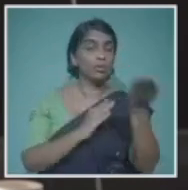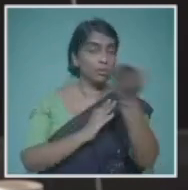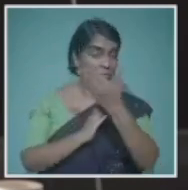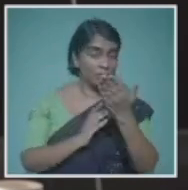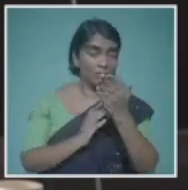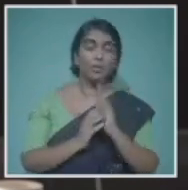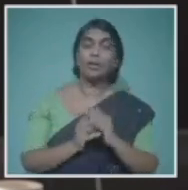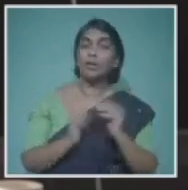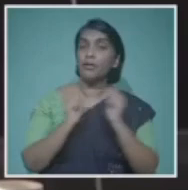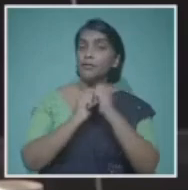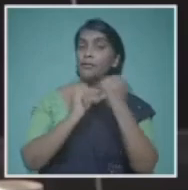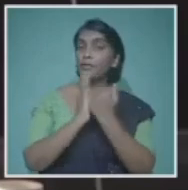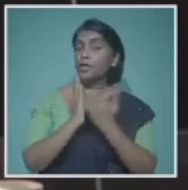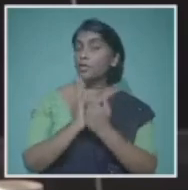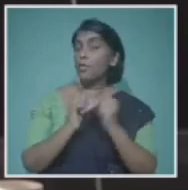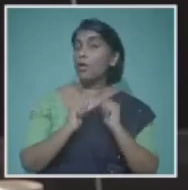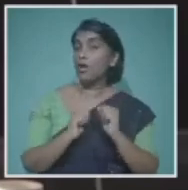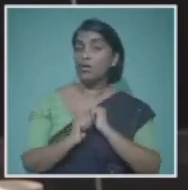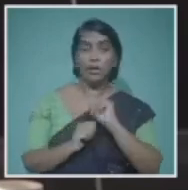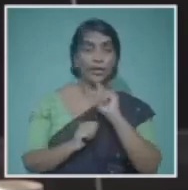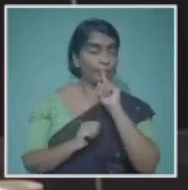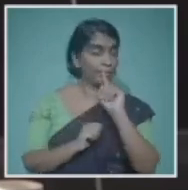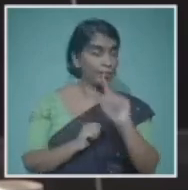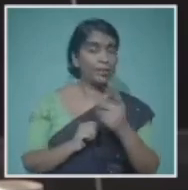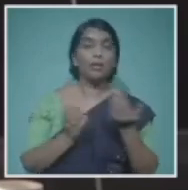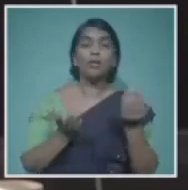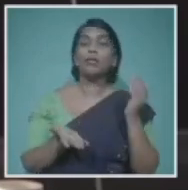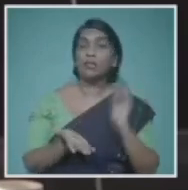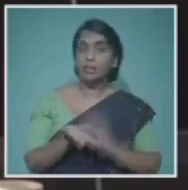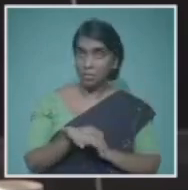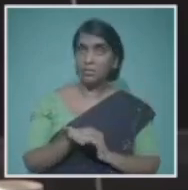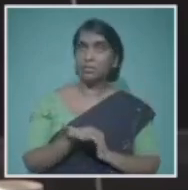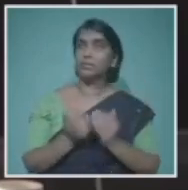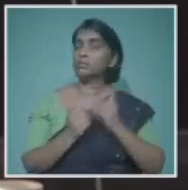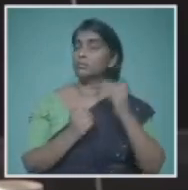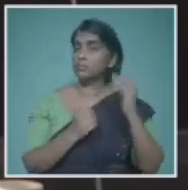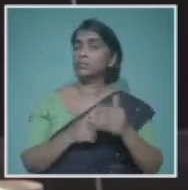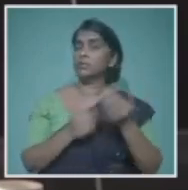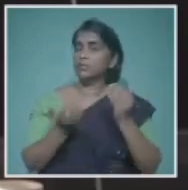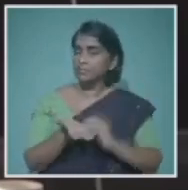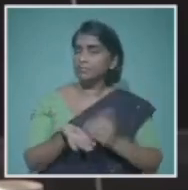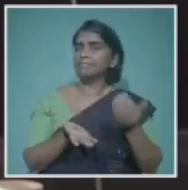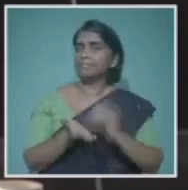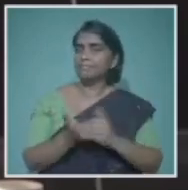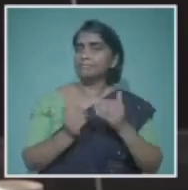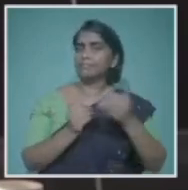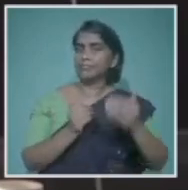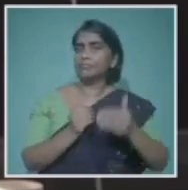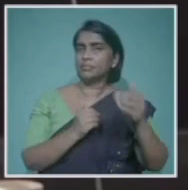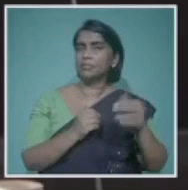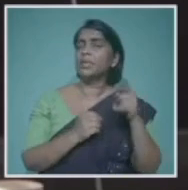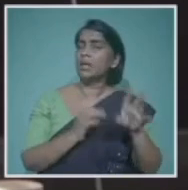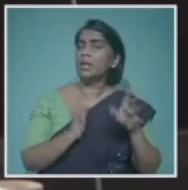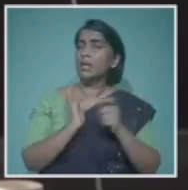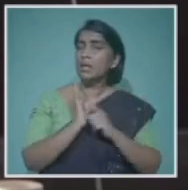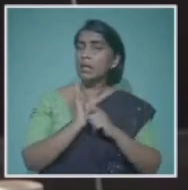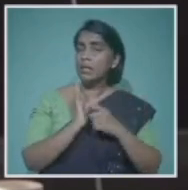ඔබලාගේ වැඩපිළිවෙල මොකක්ද කියලා තවදුරට එන්න එන්න අර